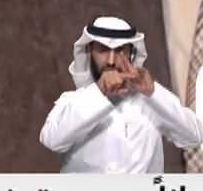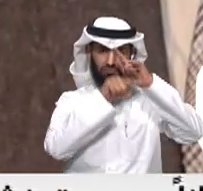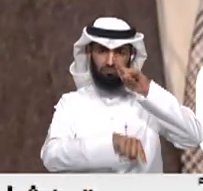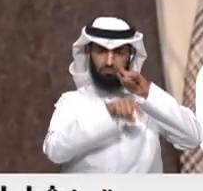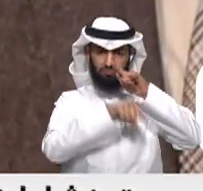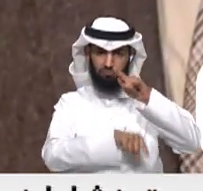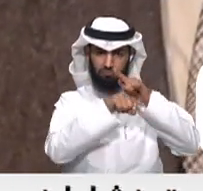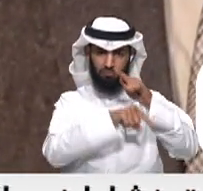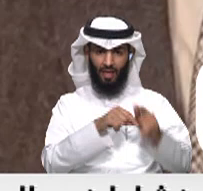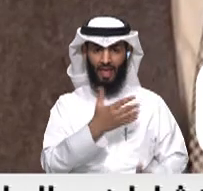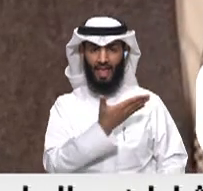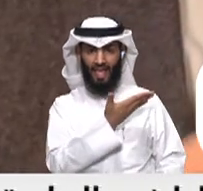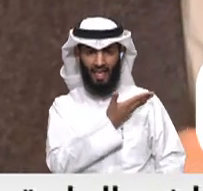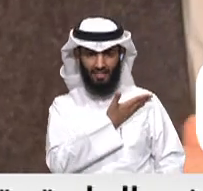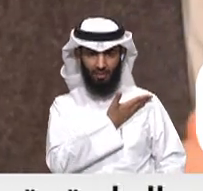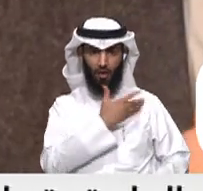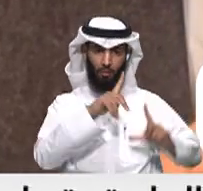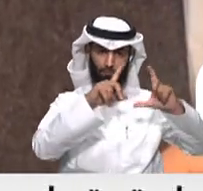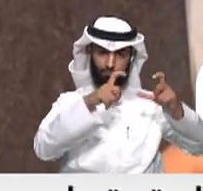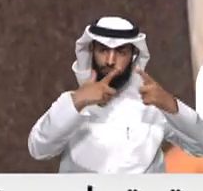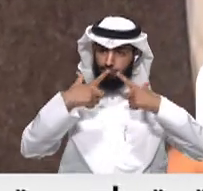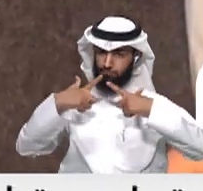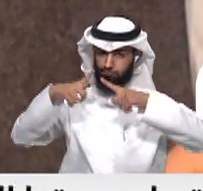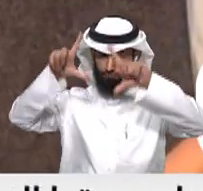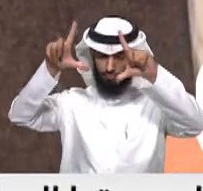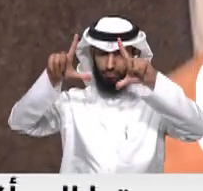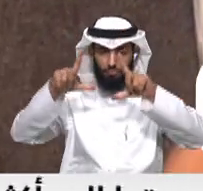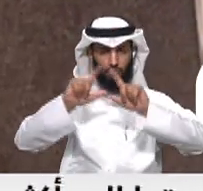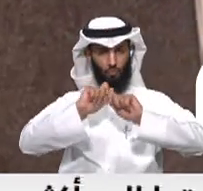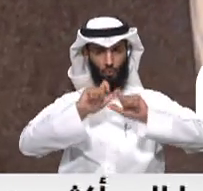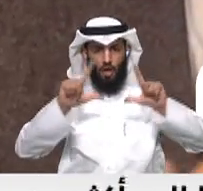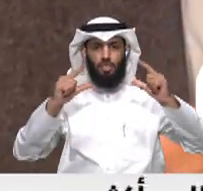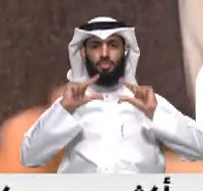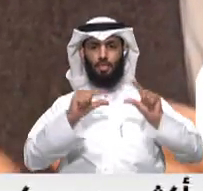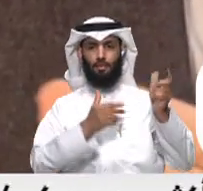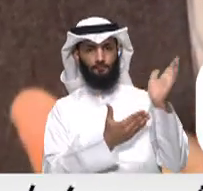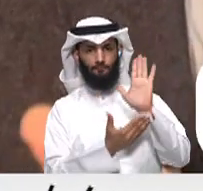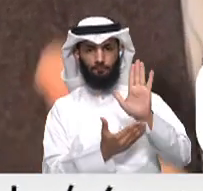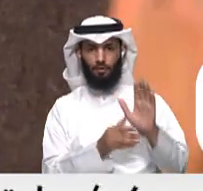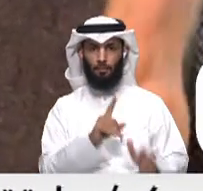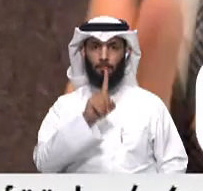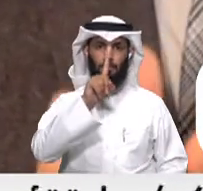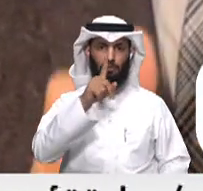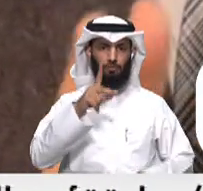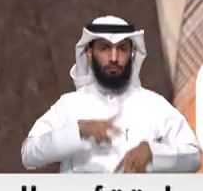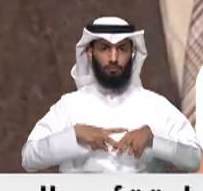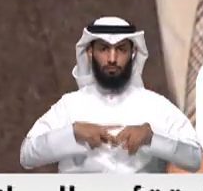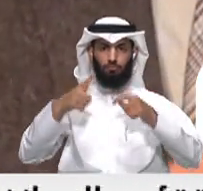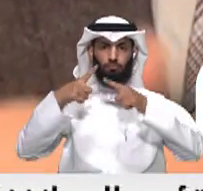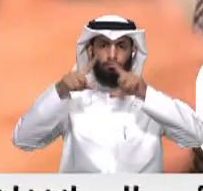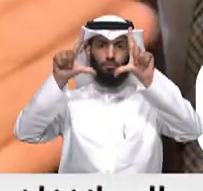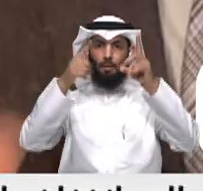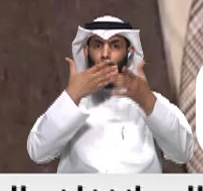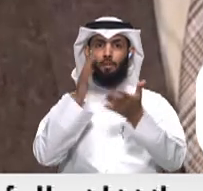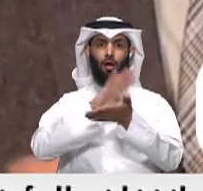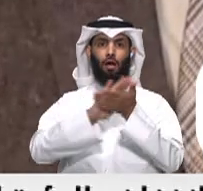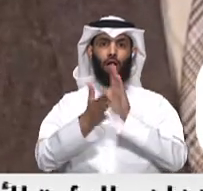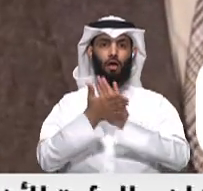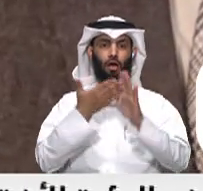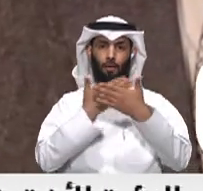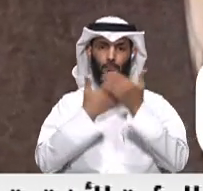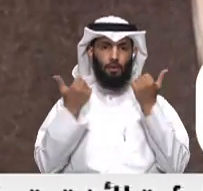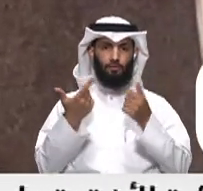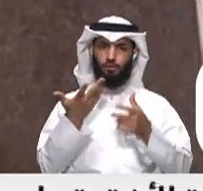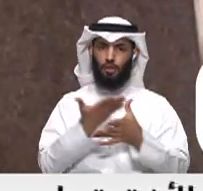ويدعوها للبث في مواقعهم أو في قنواتهم، لكنهم حتى الساعة لم يظهروا أي صورة للمواقع التي هاجموها ولا للأهداف